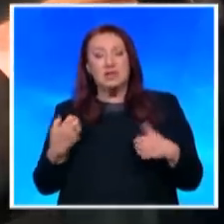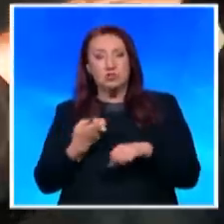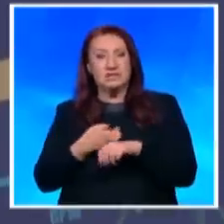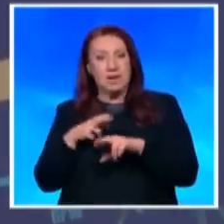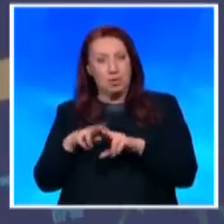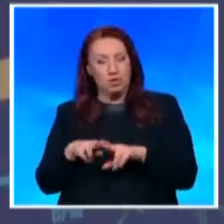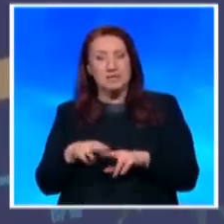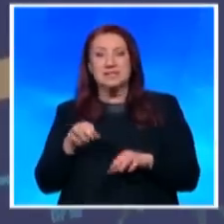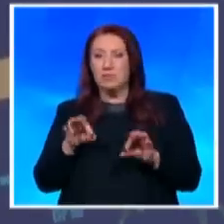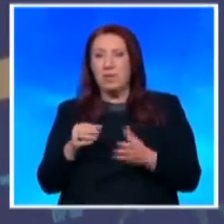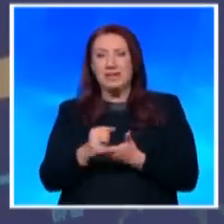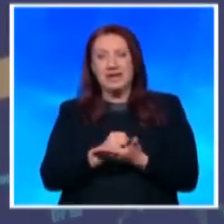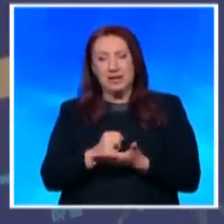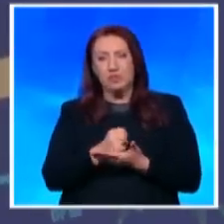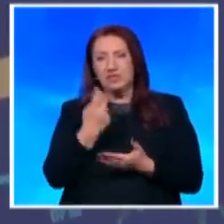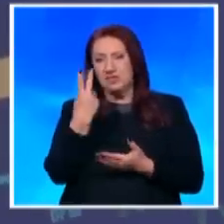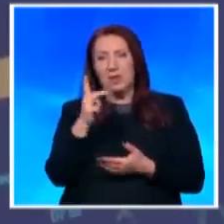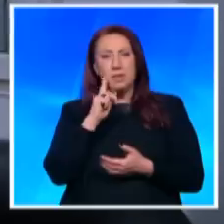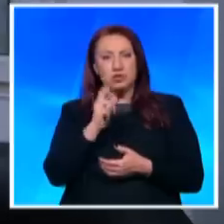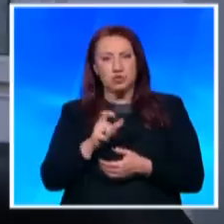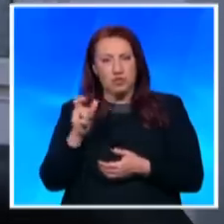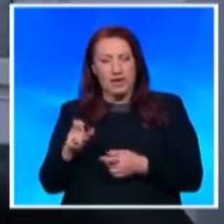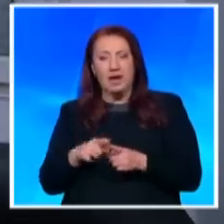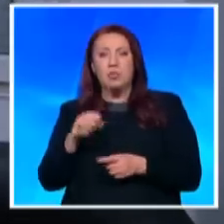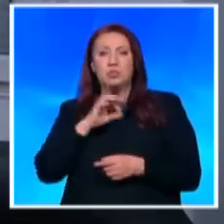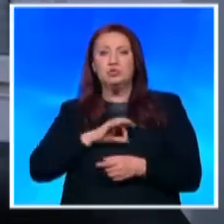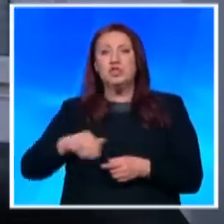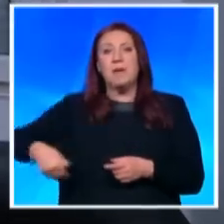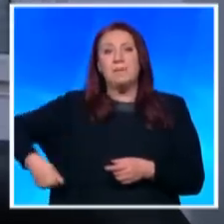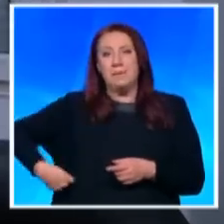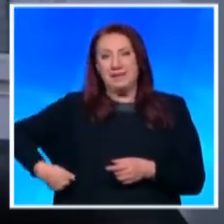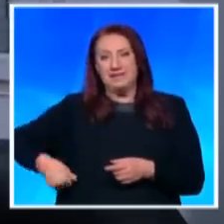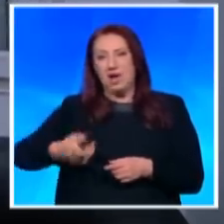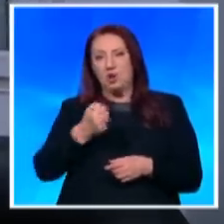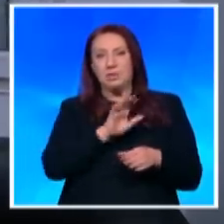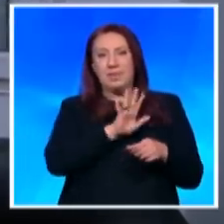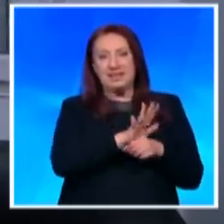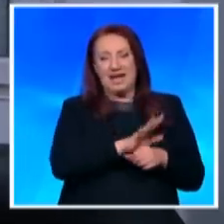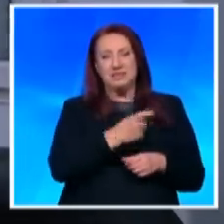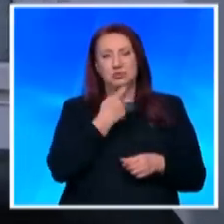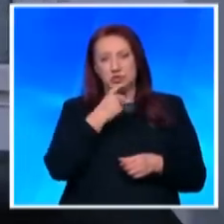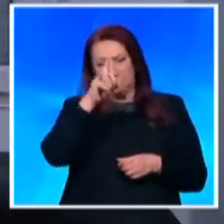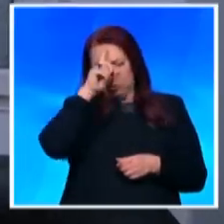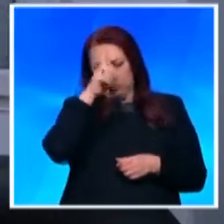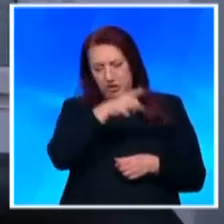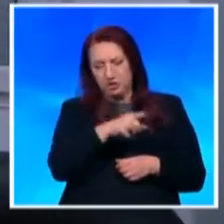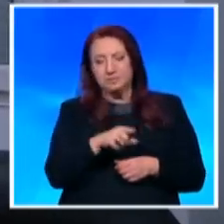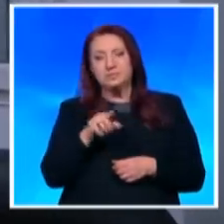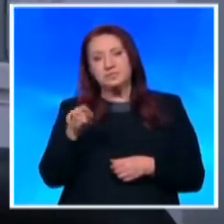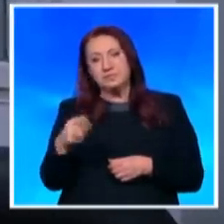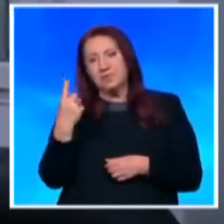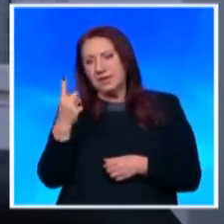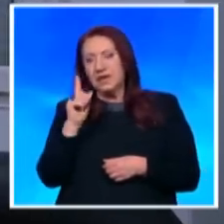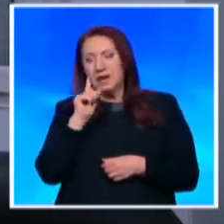на 15-годишното момиче. Сега ще ви срещнем с Джуниер, той е по-младия от двамата ни пациенти,